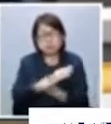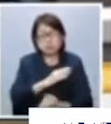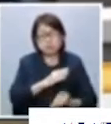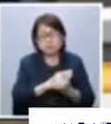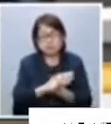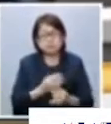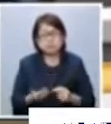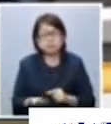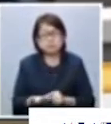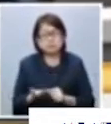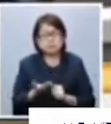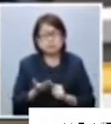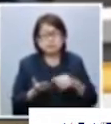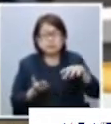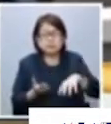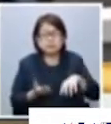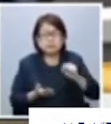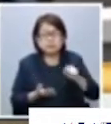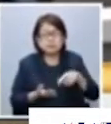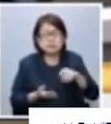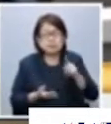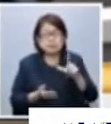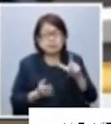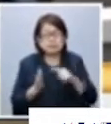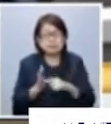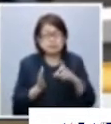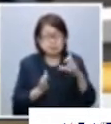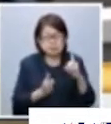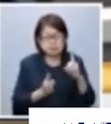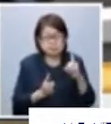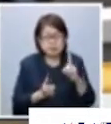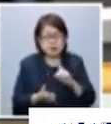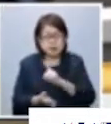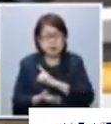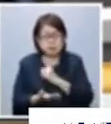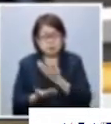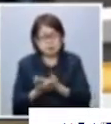พียงสำนักงานปลัดกระทรวงต่างประเทศเท่านั้นเองที่เป็นหน่วยรับงบประมาณ